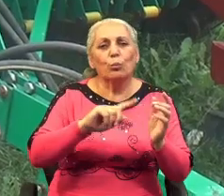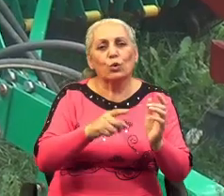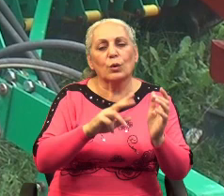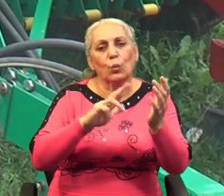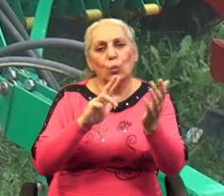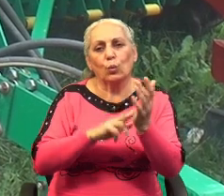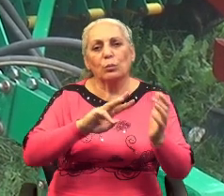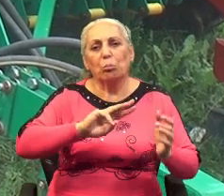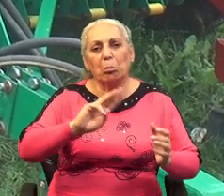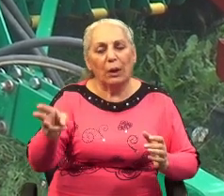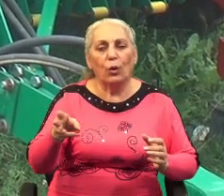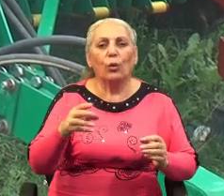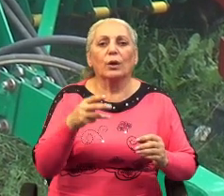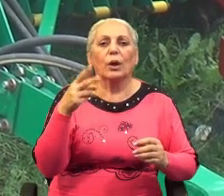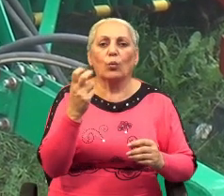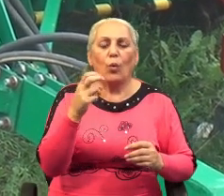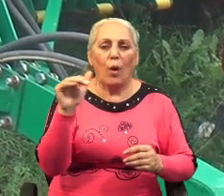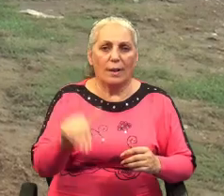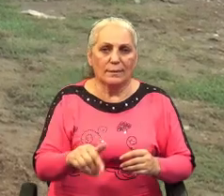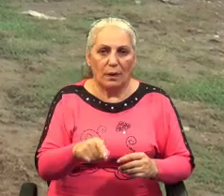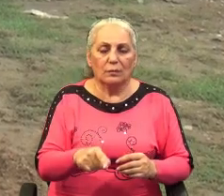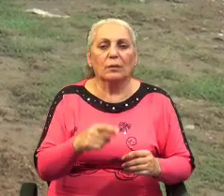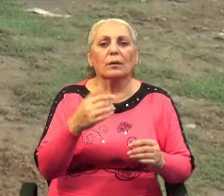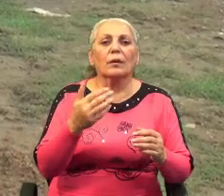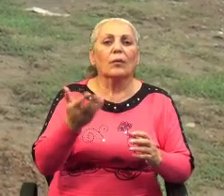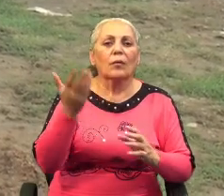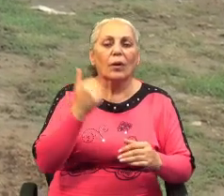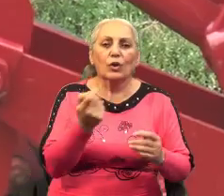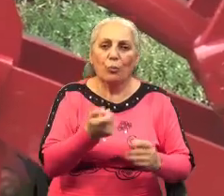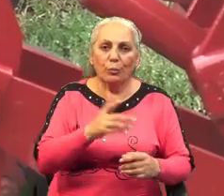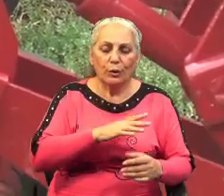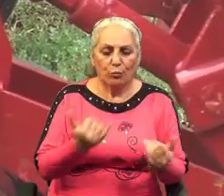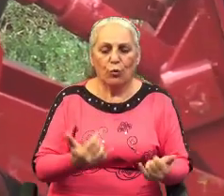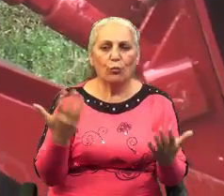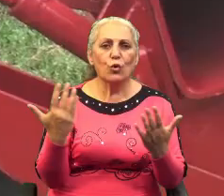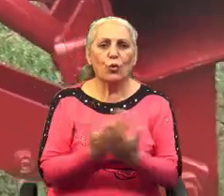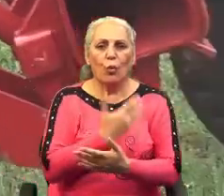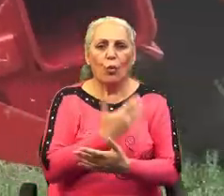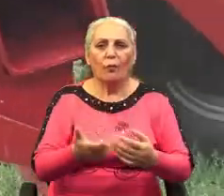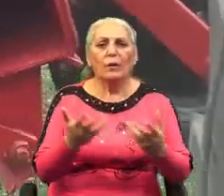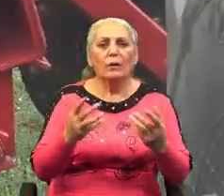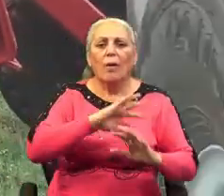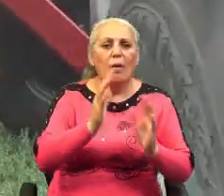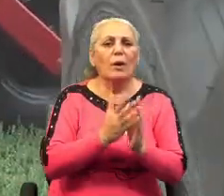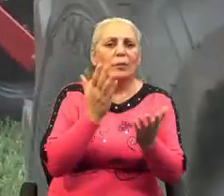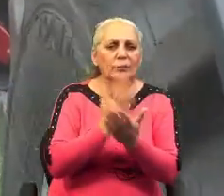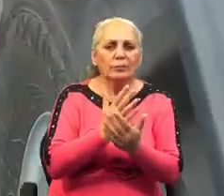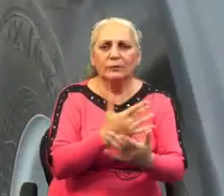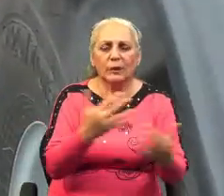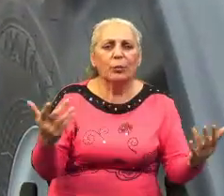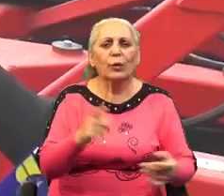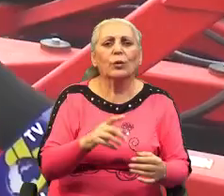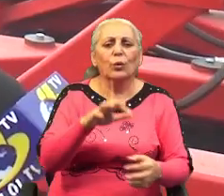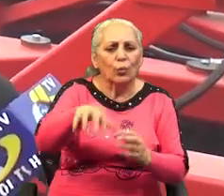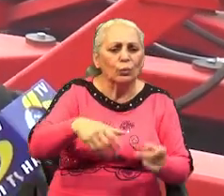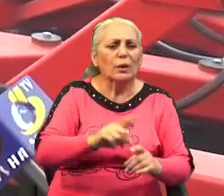8.200.000։ Նոր տեխնիկա Հայաստանում շատ քիչ է եղել, իսկ այսօր մենք լրիվ նոր տեխնիկաներով ամբողջ պարկն ենք համալրում։ Սավարակային գութանն է շատ